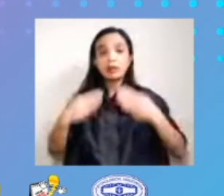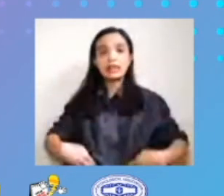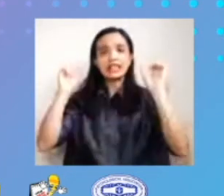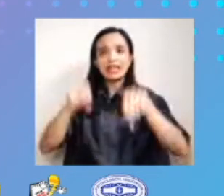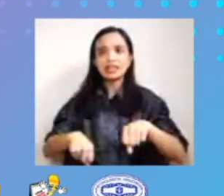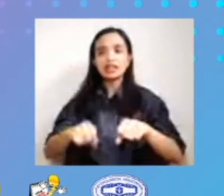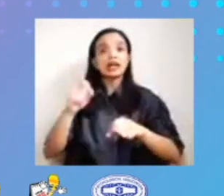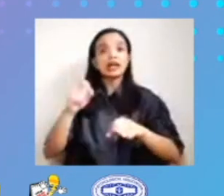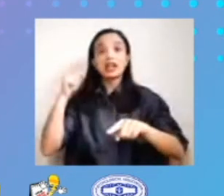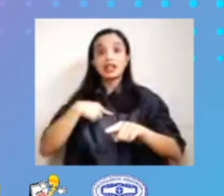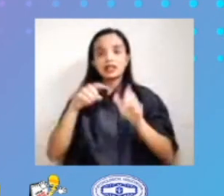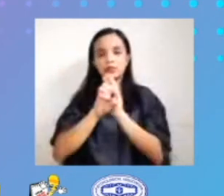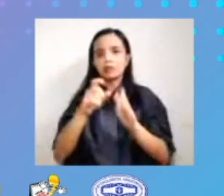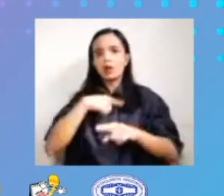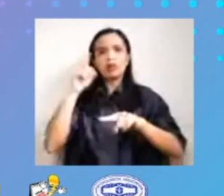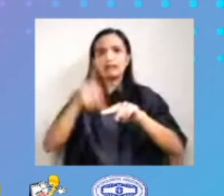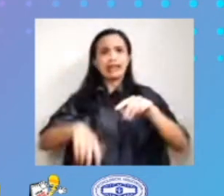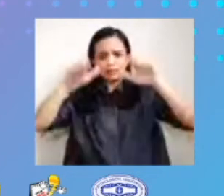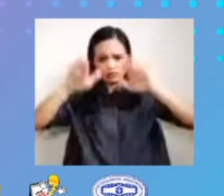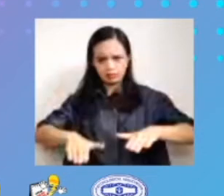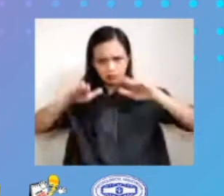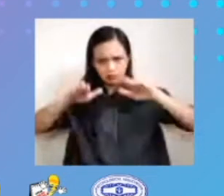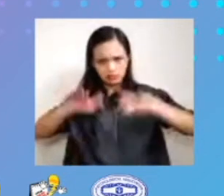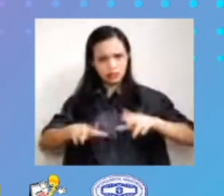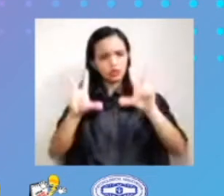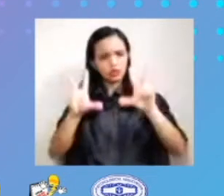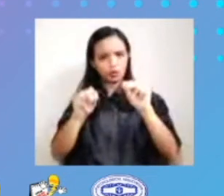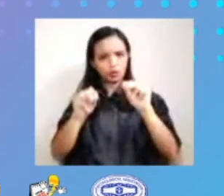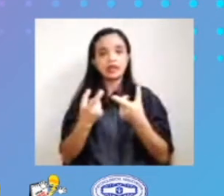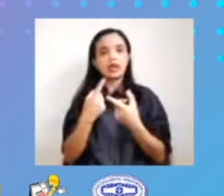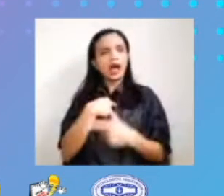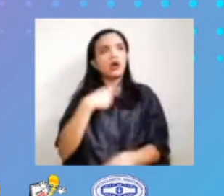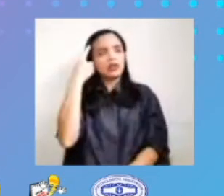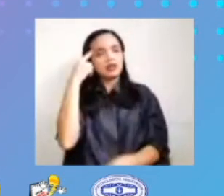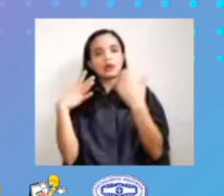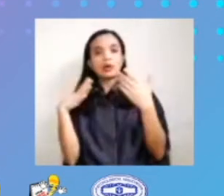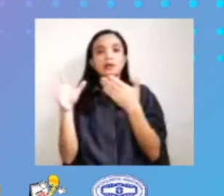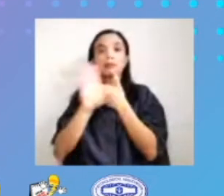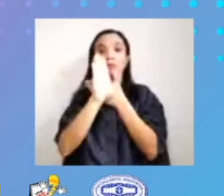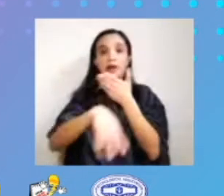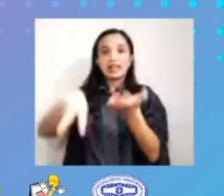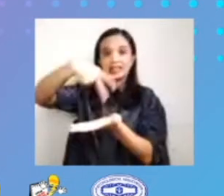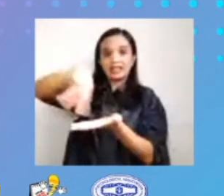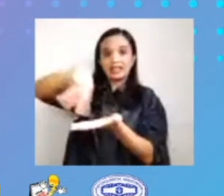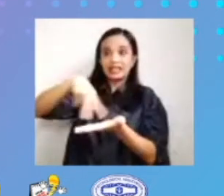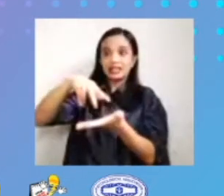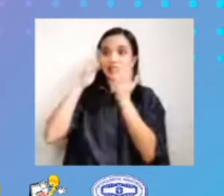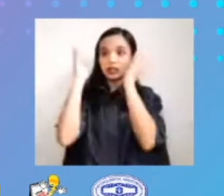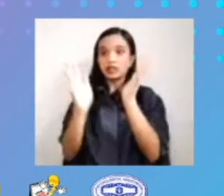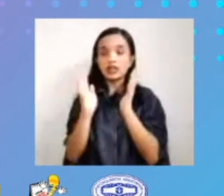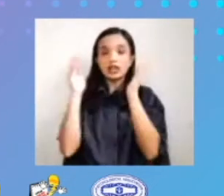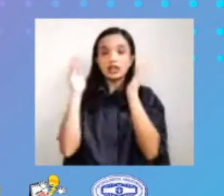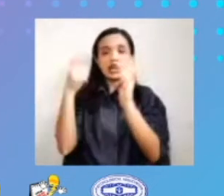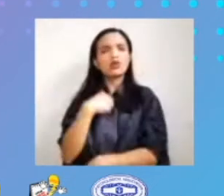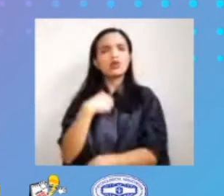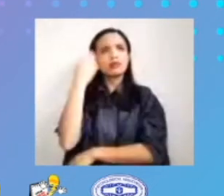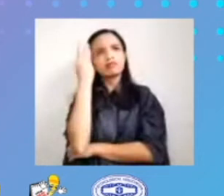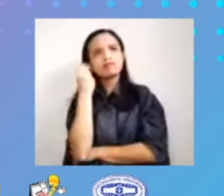it, parang their day is not complete without doing the exercise. kahit na daw hindi sila magbihis, basta